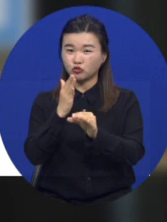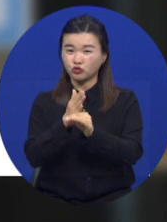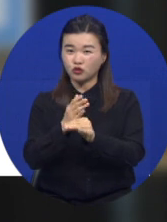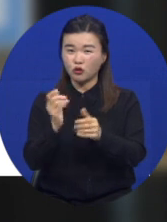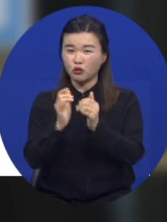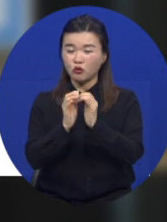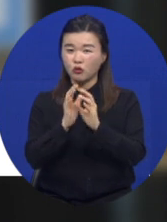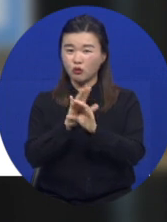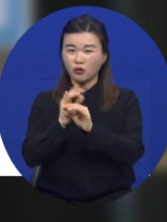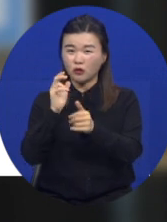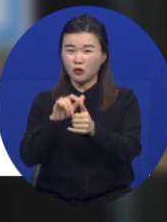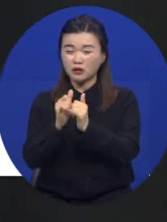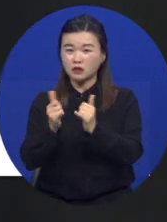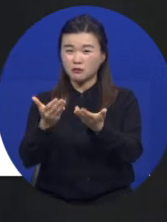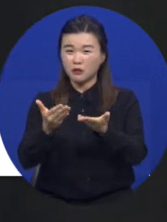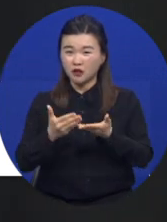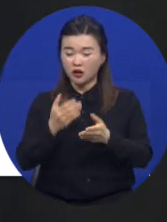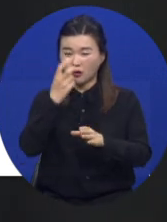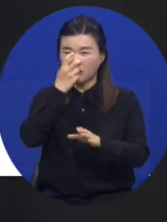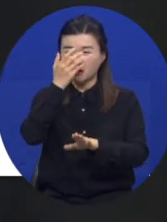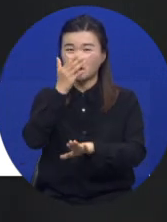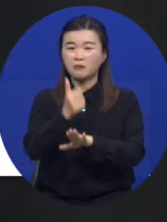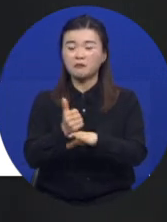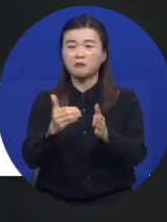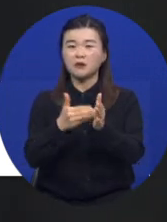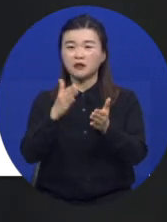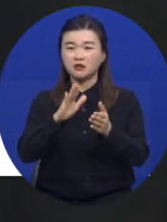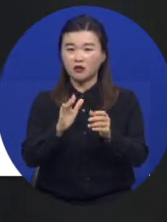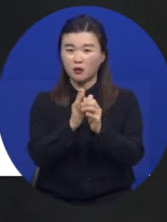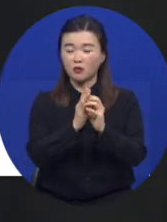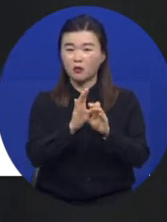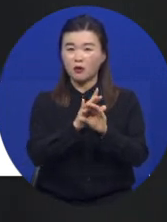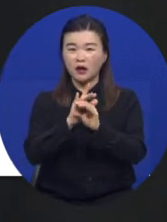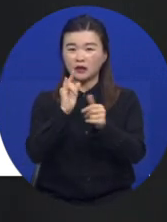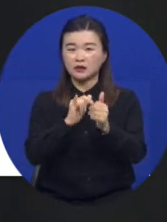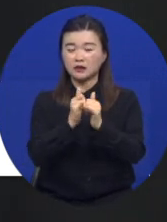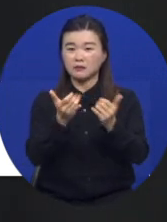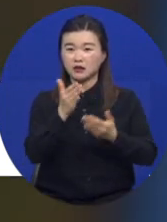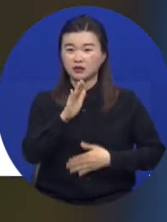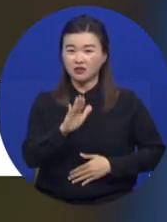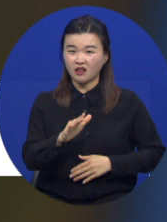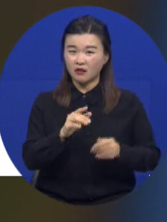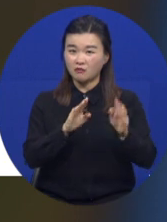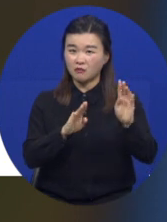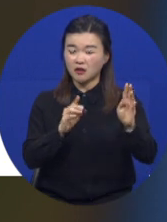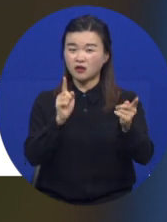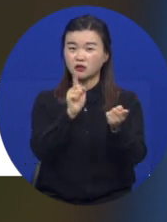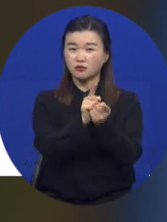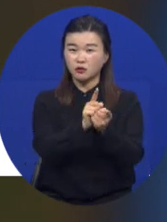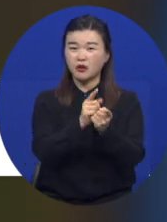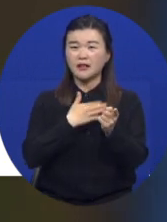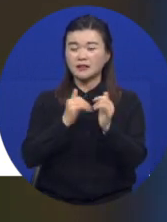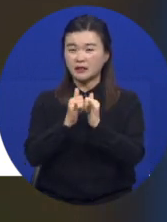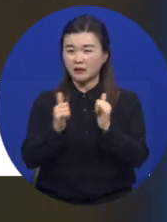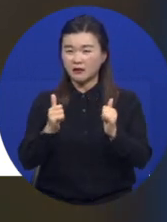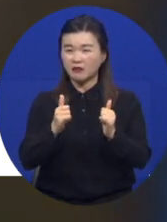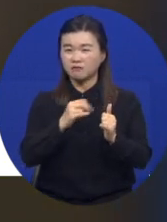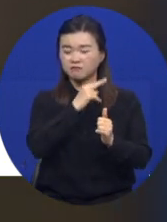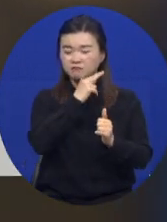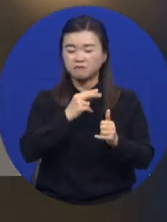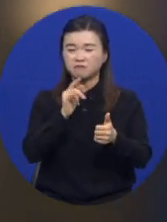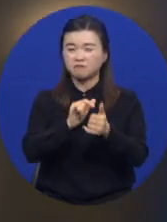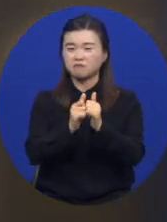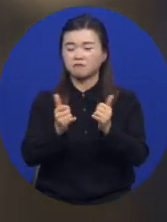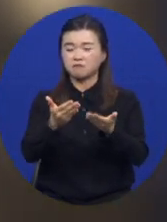확진 됐다는 소식을 받고 진단 검사를 실시에 확진 판정을 받았는데 b 씨와 접촉한 지인도 무증상 양성